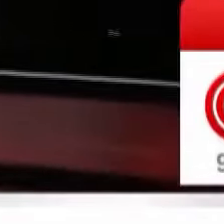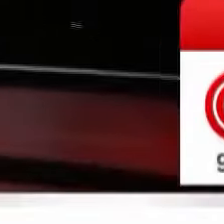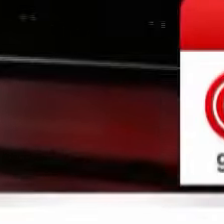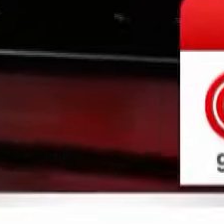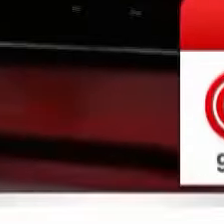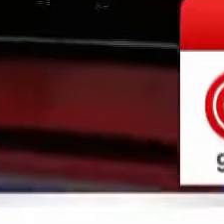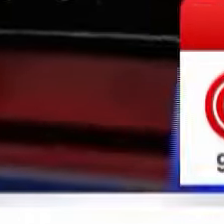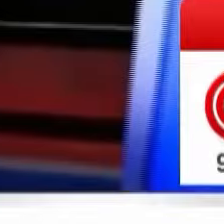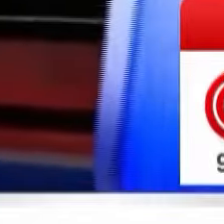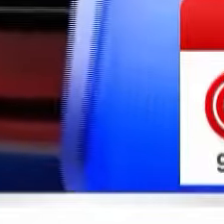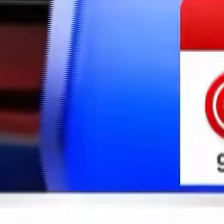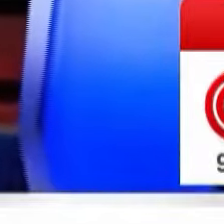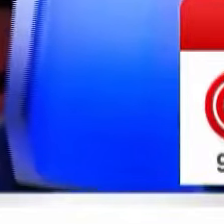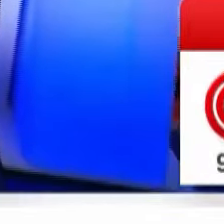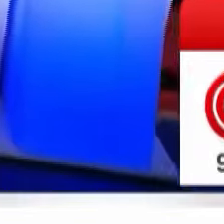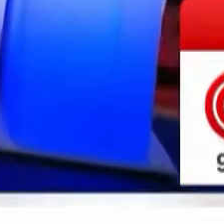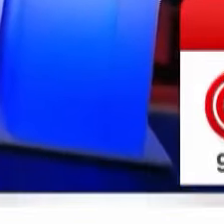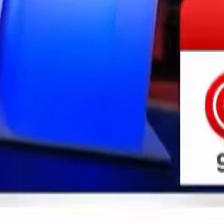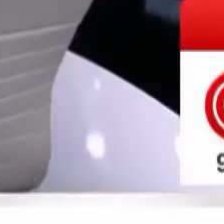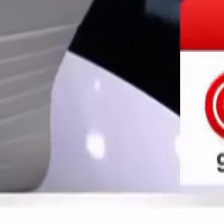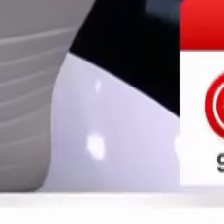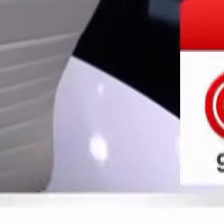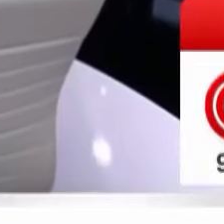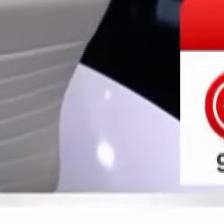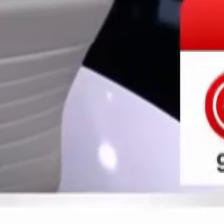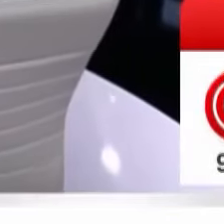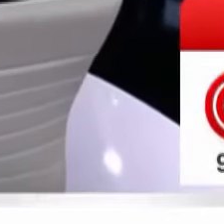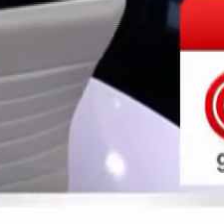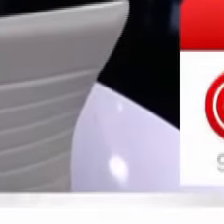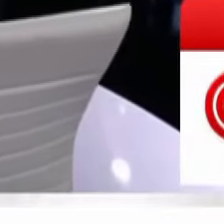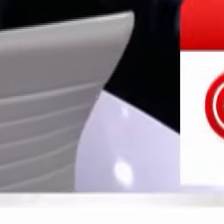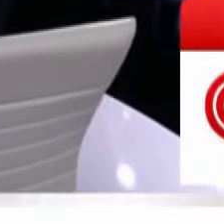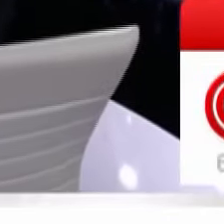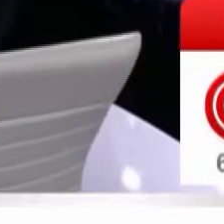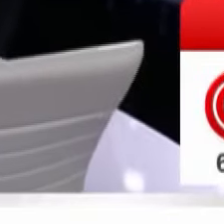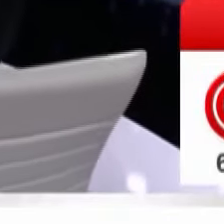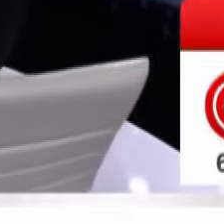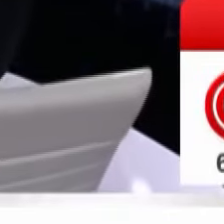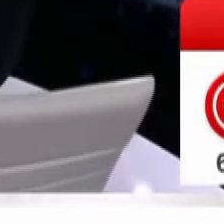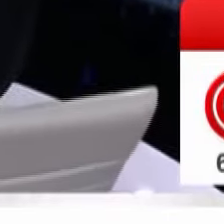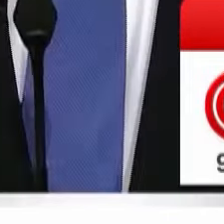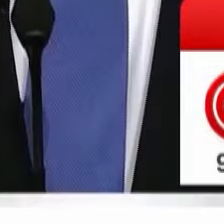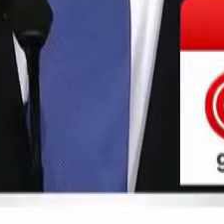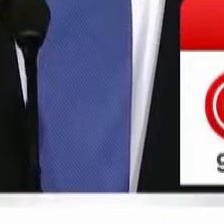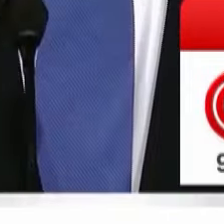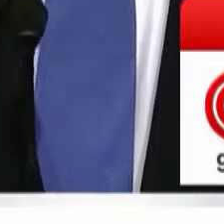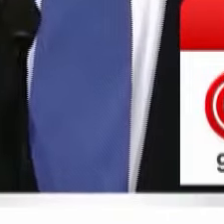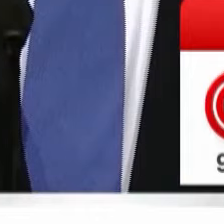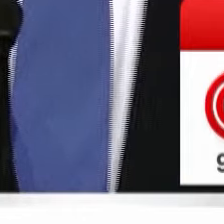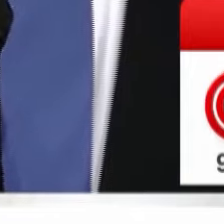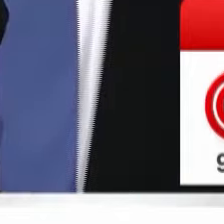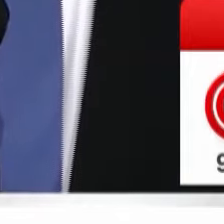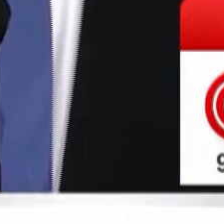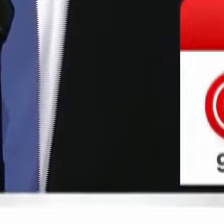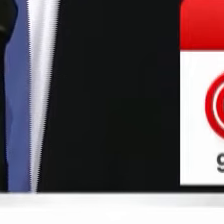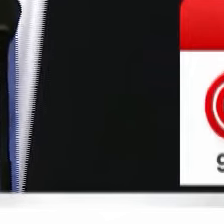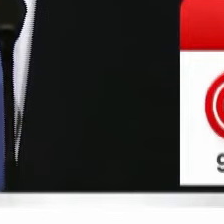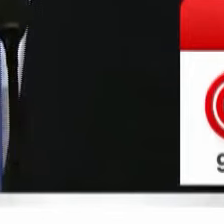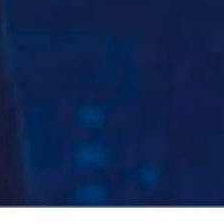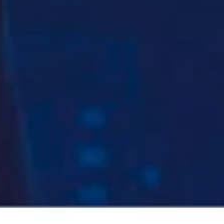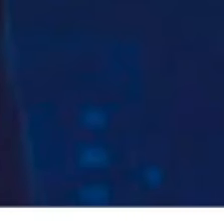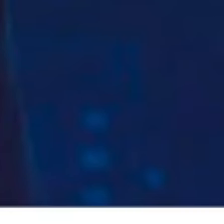დასავლური მედიის ყურადღების ცენტრშია ამერიკის მოქმედი და ყოფილი პრეზიდენტების ტრამპი ბაიდენის სატელევიზიო ბაიაქრობას ქრონიკის საერთაშორისო ამბების